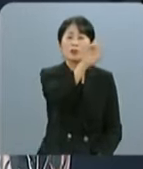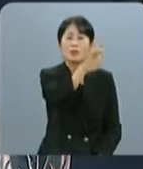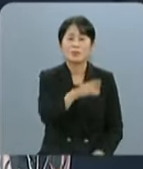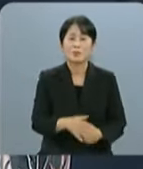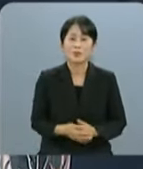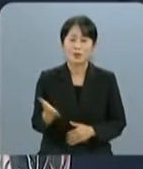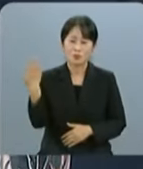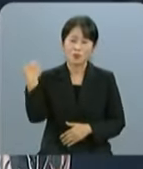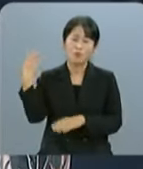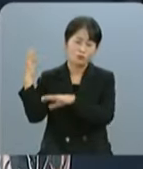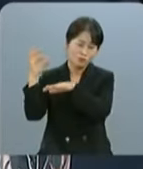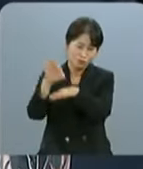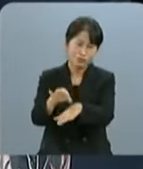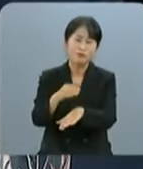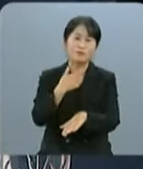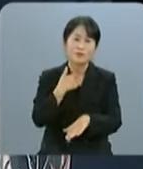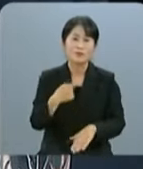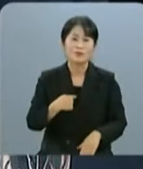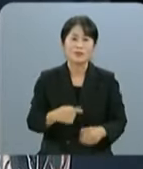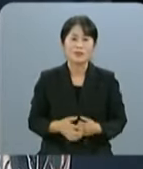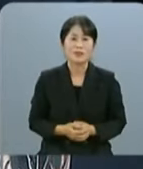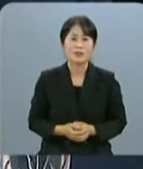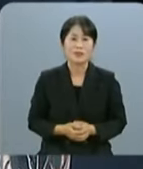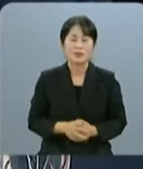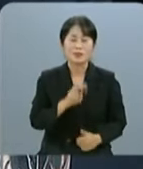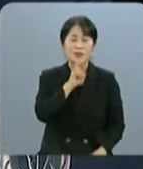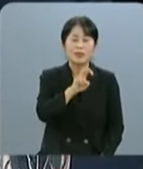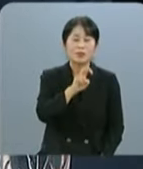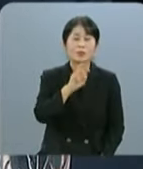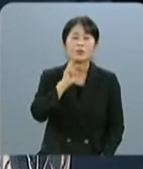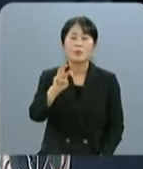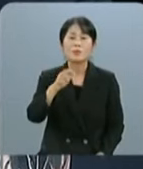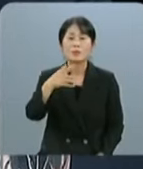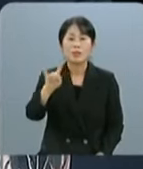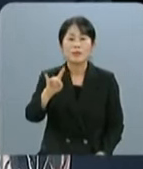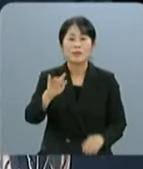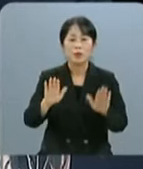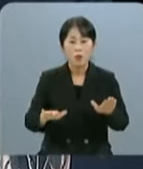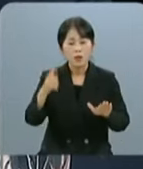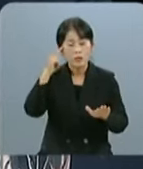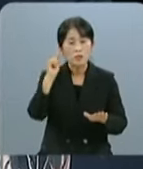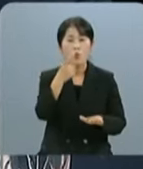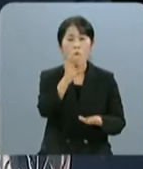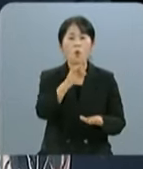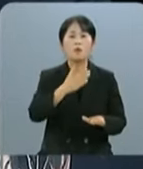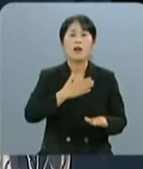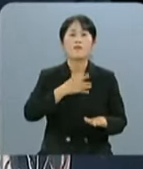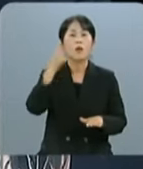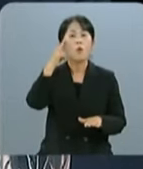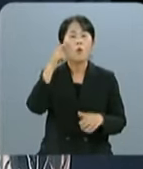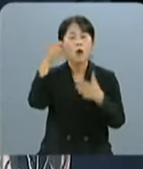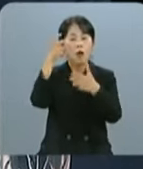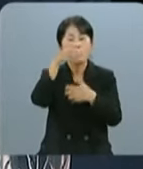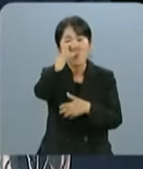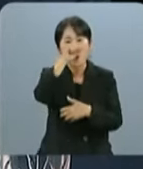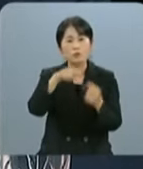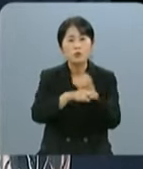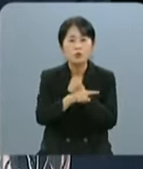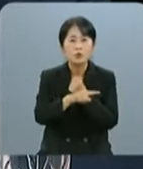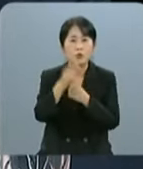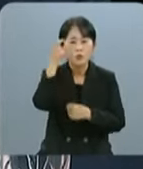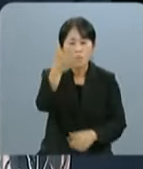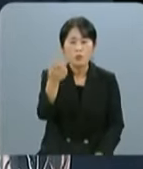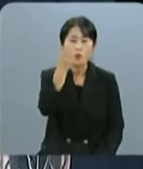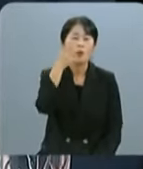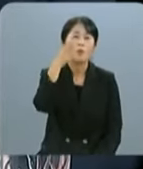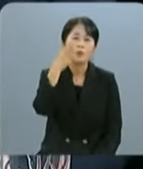그렇습니다. 그래서 자, 네. 그럼 2030이 왜 홍준표한테 지금 열광을 할까요? 여론조사 전부 로데이터 한번